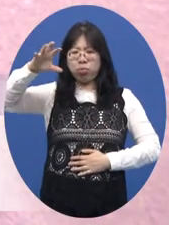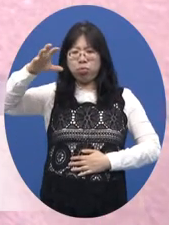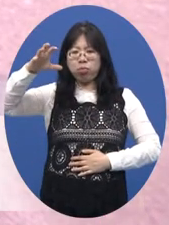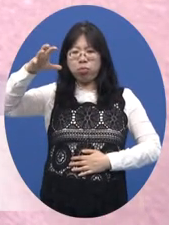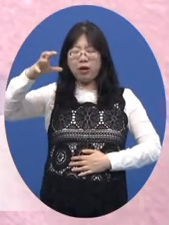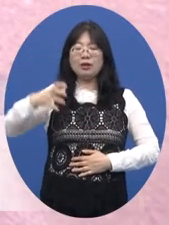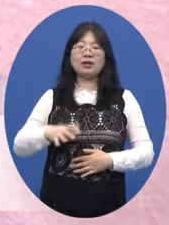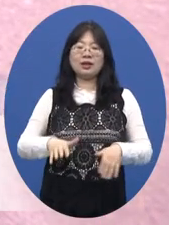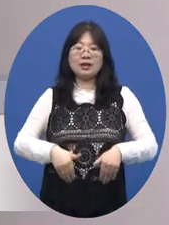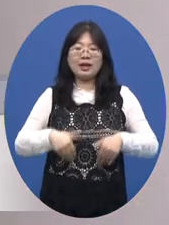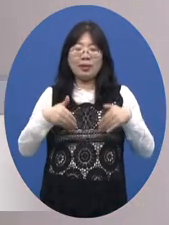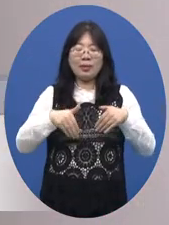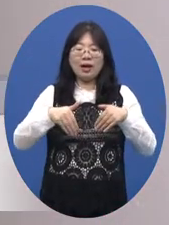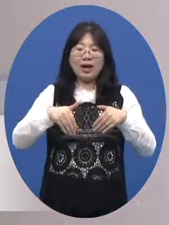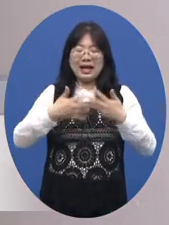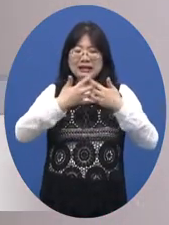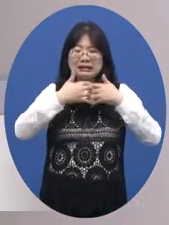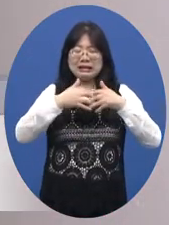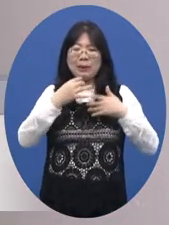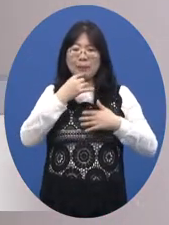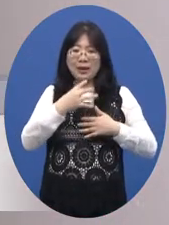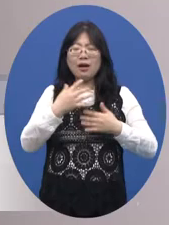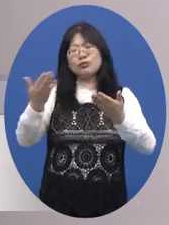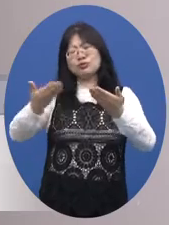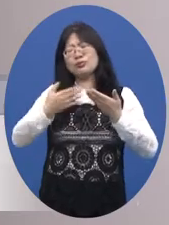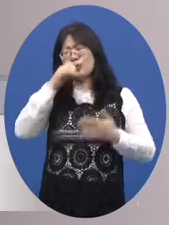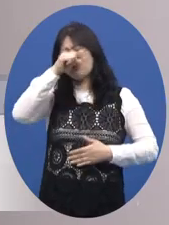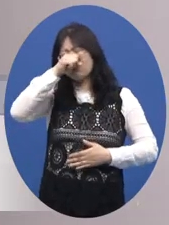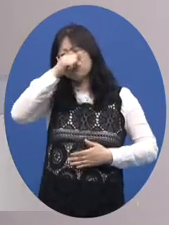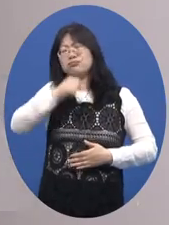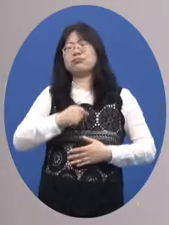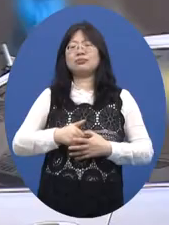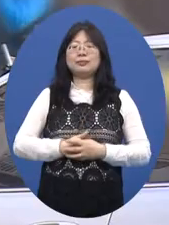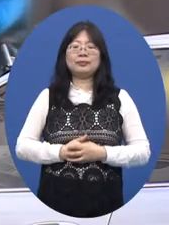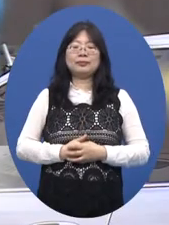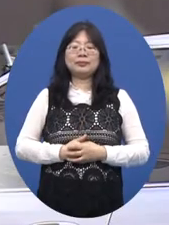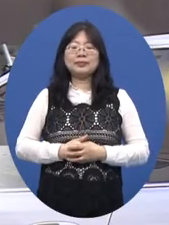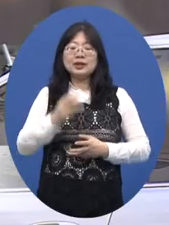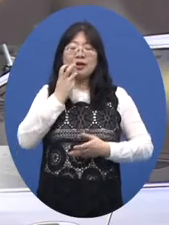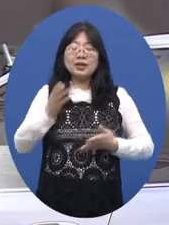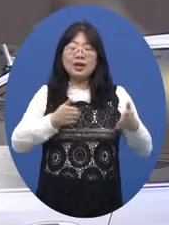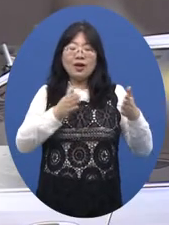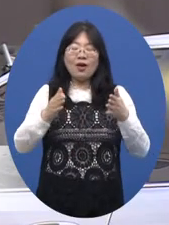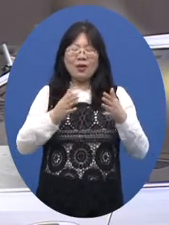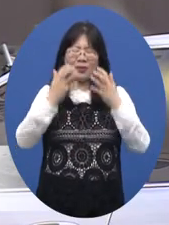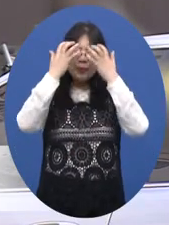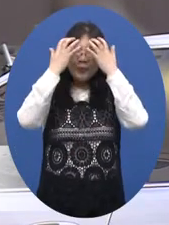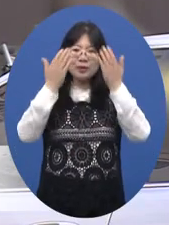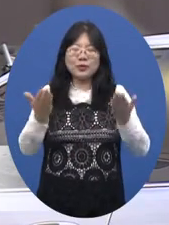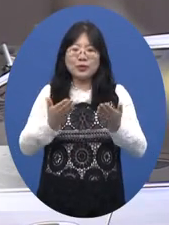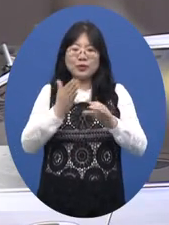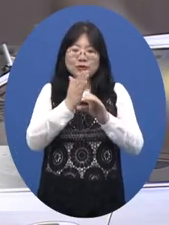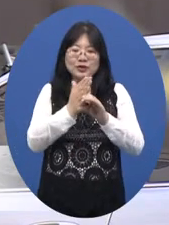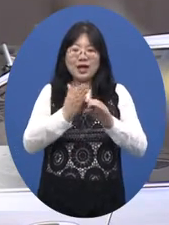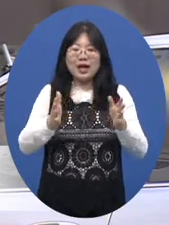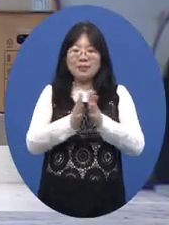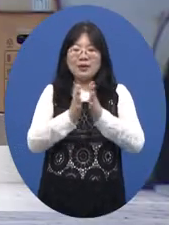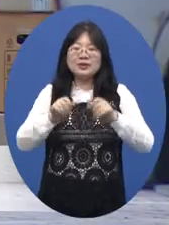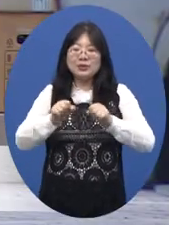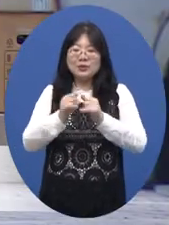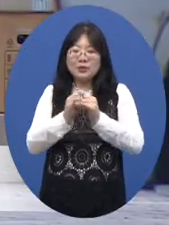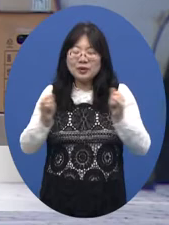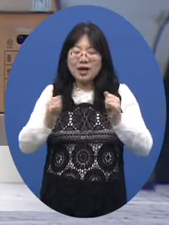선풍기하고 그런 온풍기 같은 것도 좀 해줬으면 좋겠어요. 경기도는 고된 노동을 하는 아파트